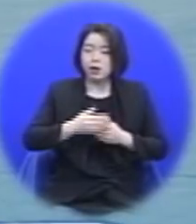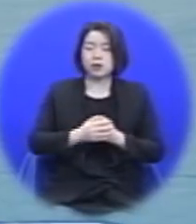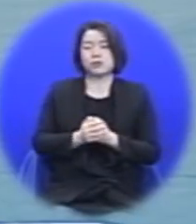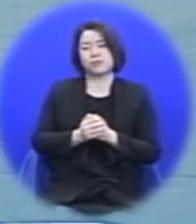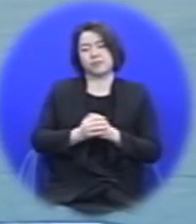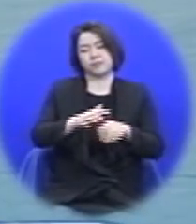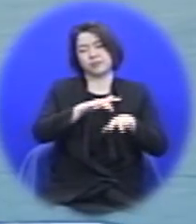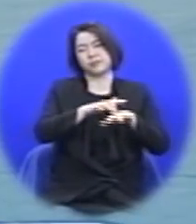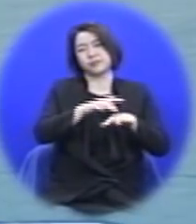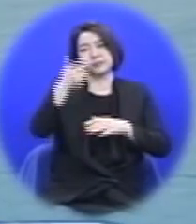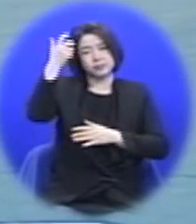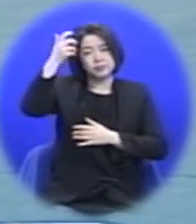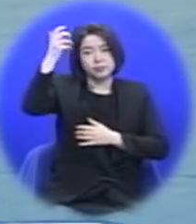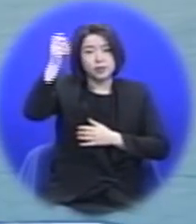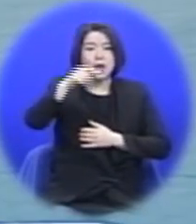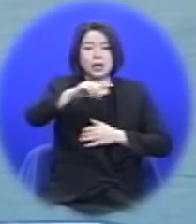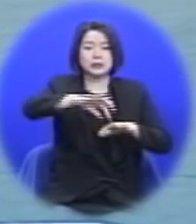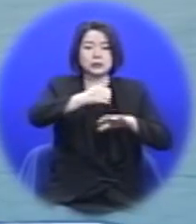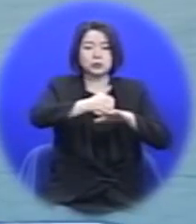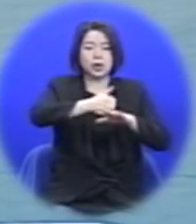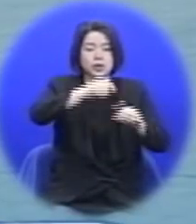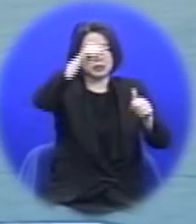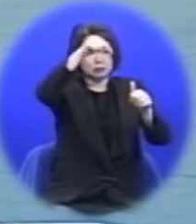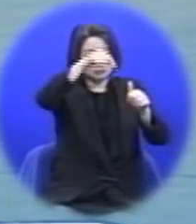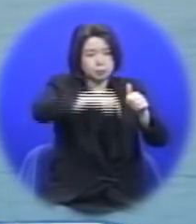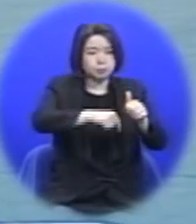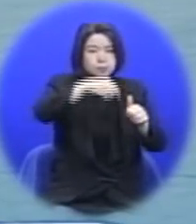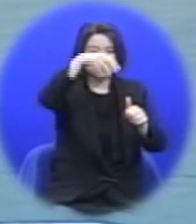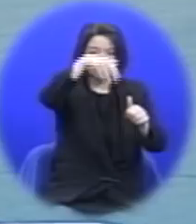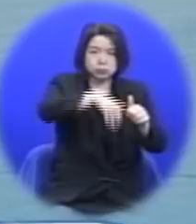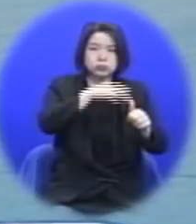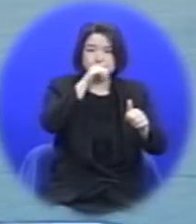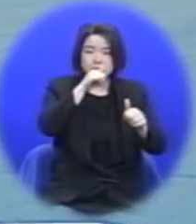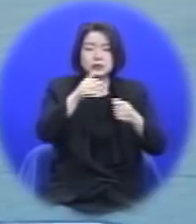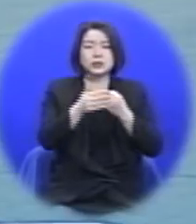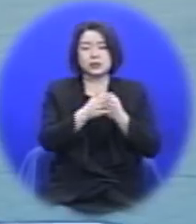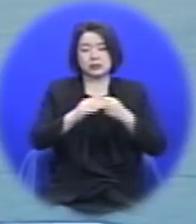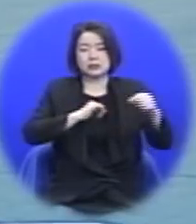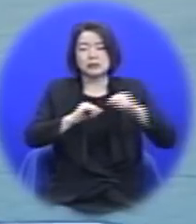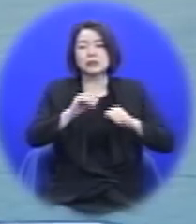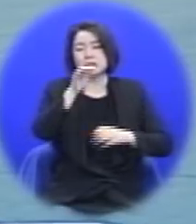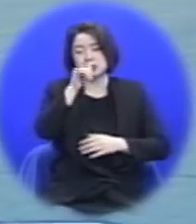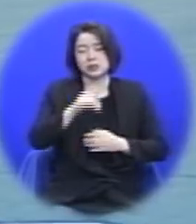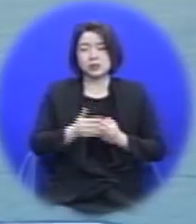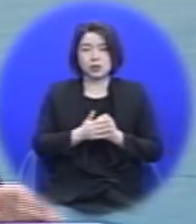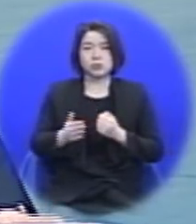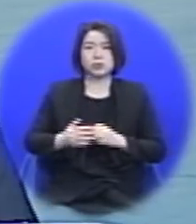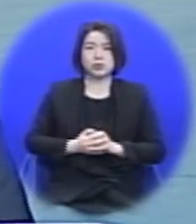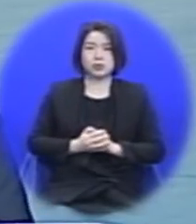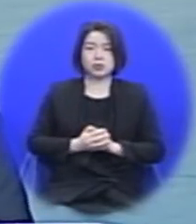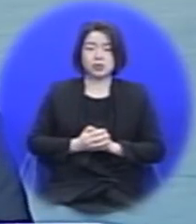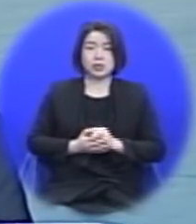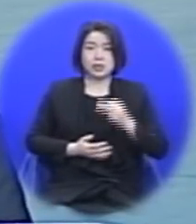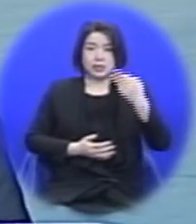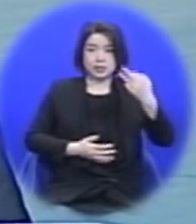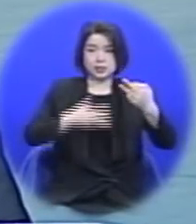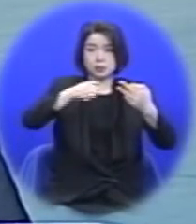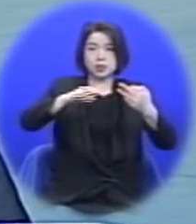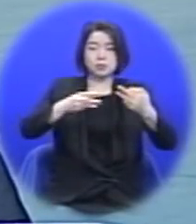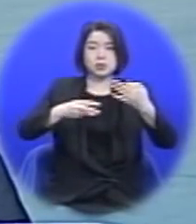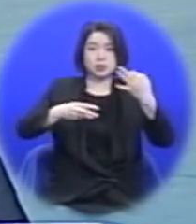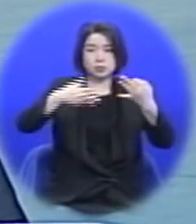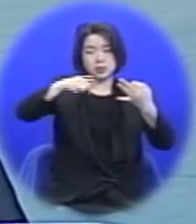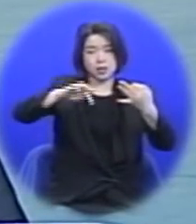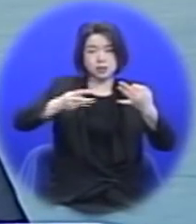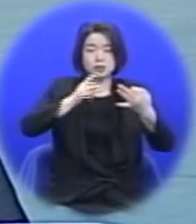귀신의 영이 그 왕들 속에 들어가서 역사하기 때문에 그랬다는 거예요. 13절, 14절에